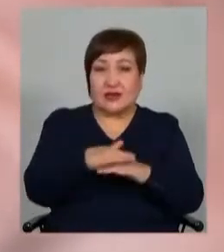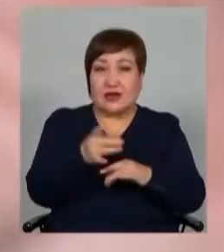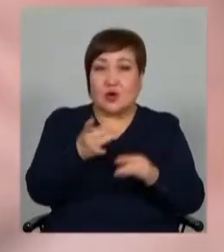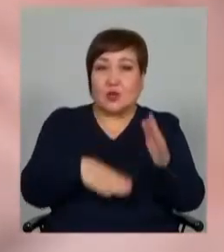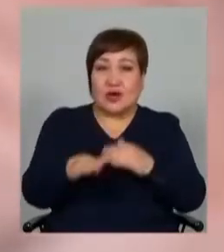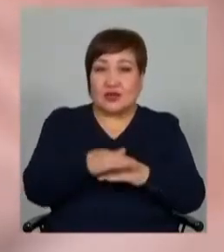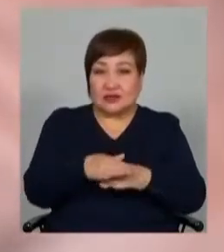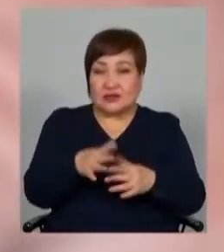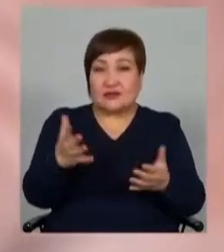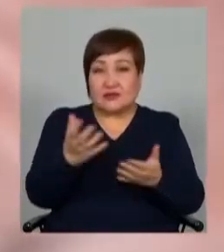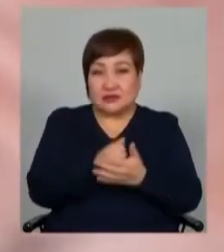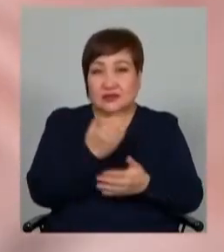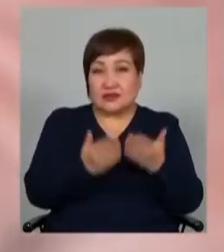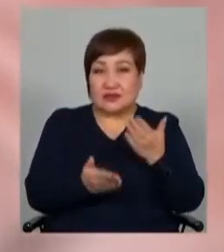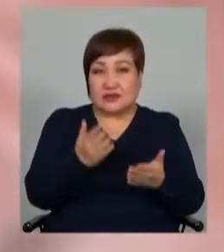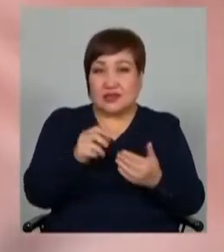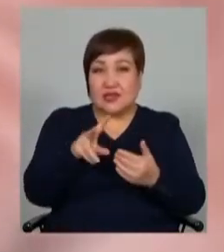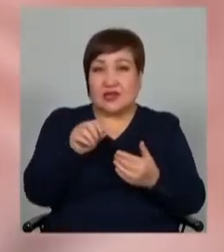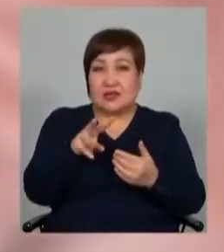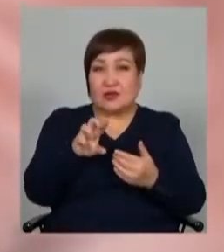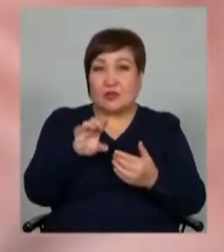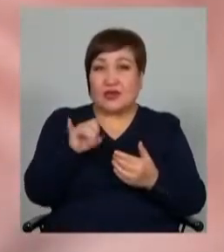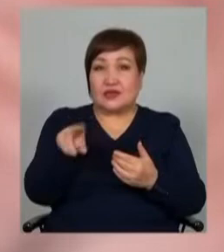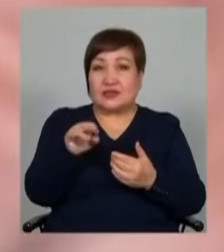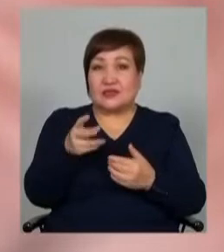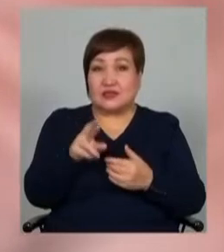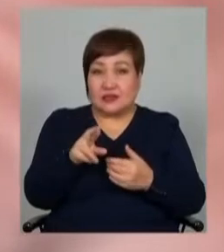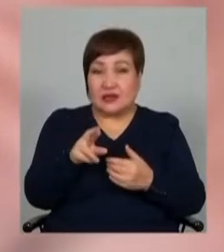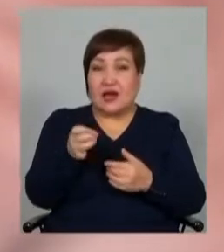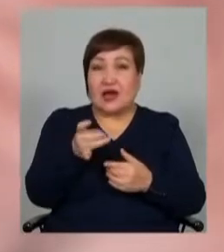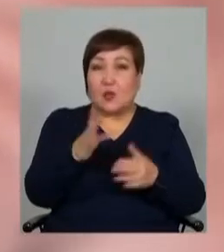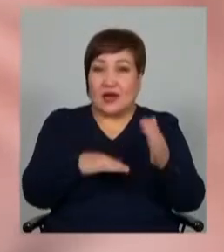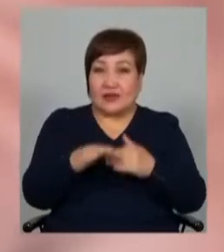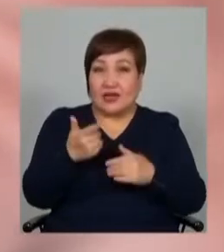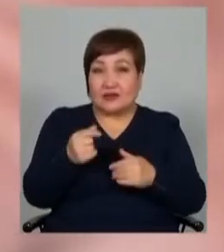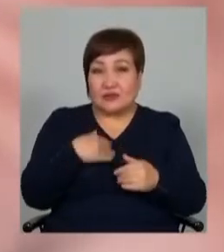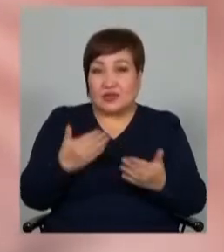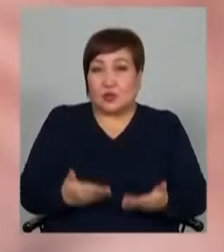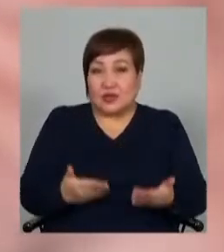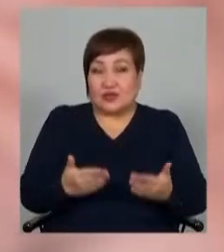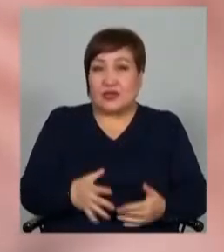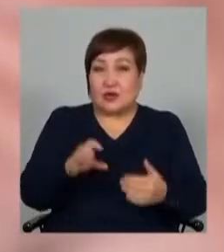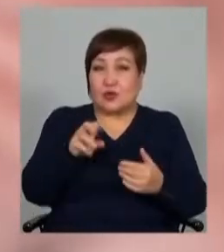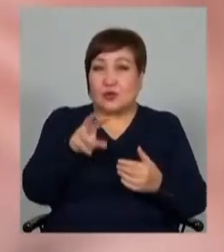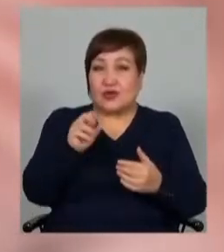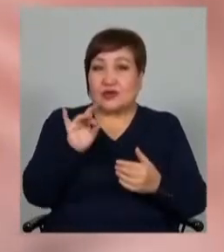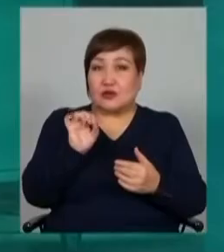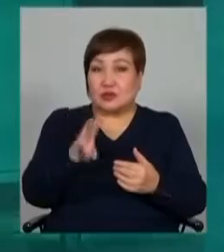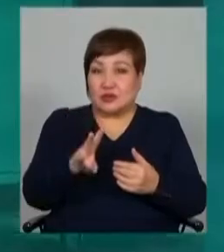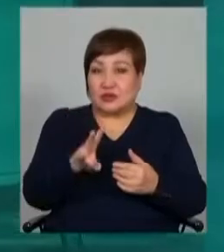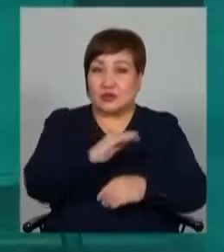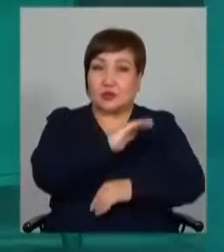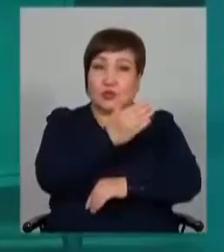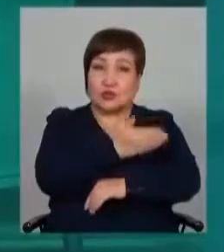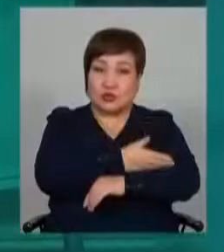уақытта Ломбардия, осы мен тұратын Ломбардия аумағында омикронның күші өршіп жатыр.